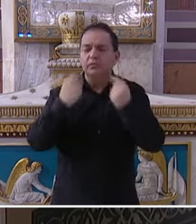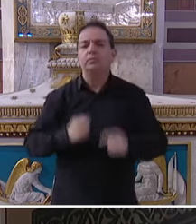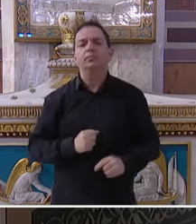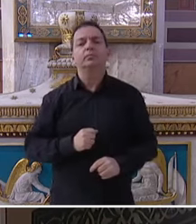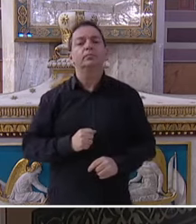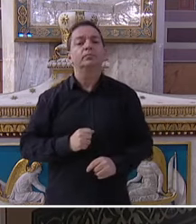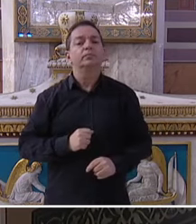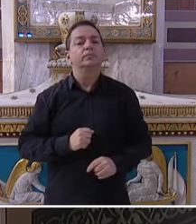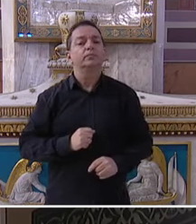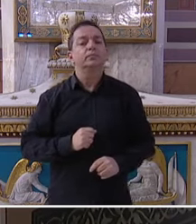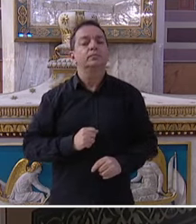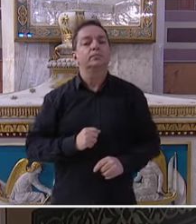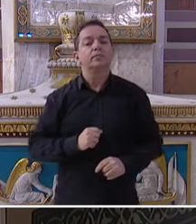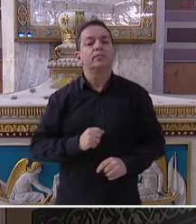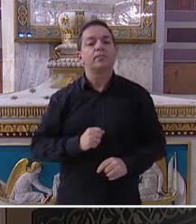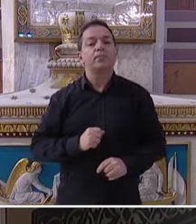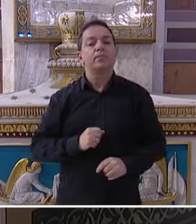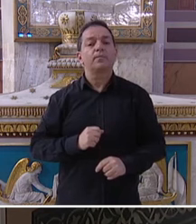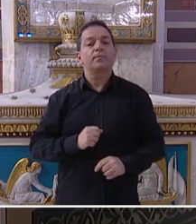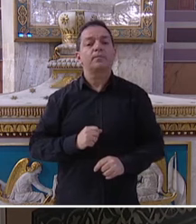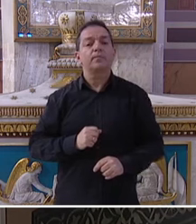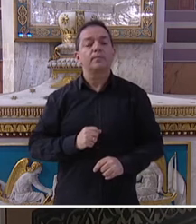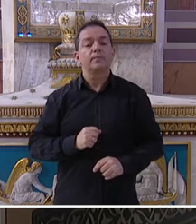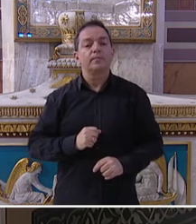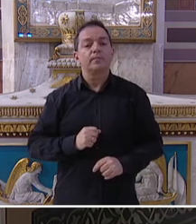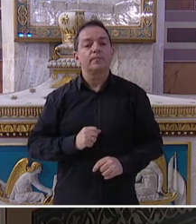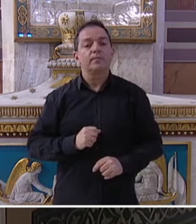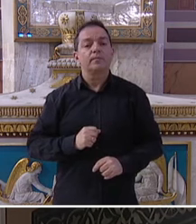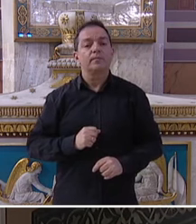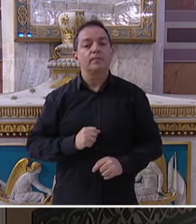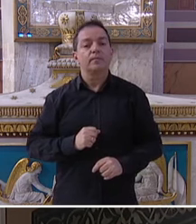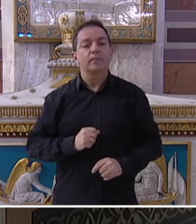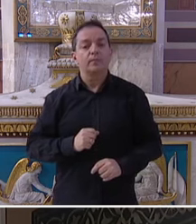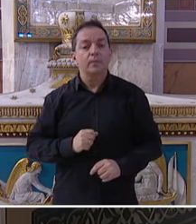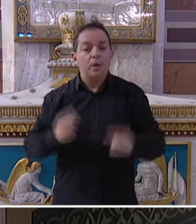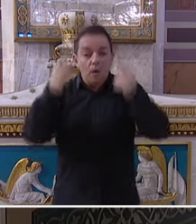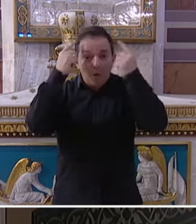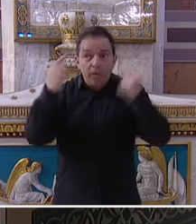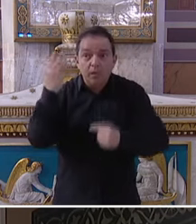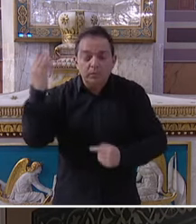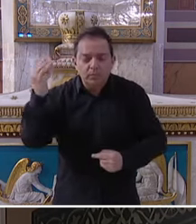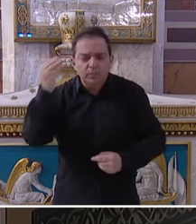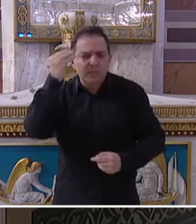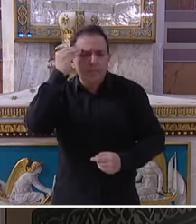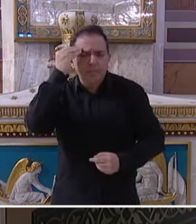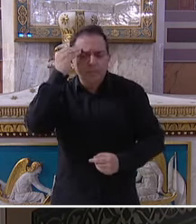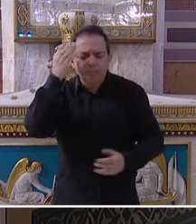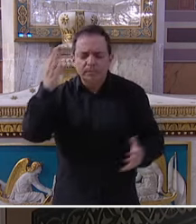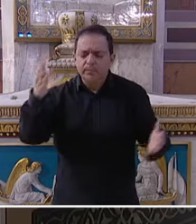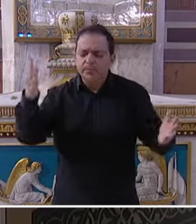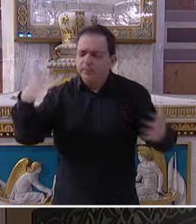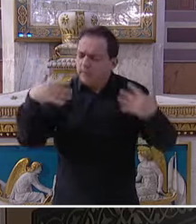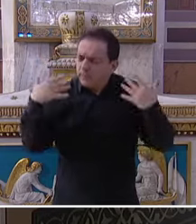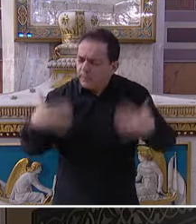Του Θεού, ο οποίος από άκρα ταπείνωση